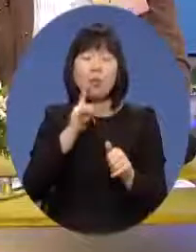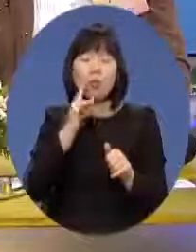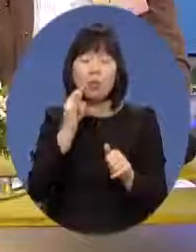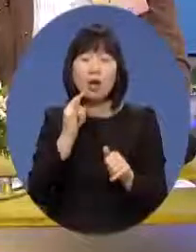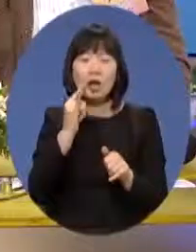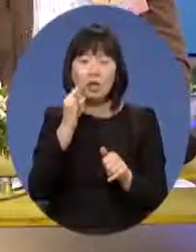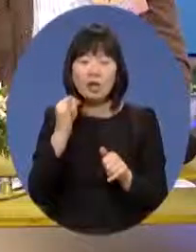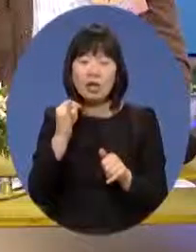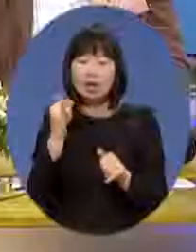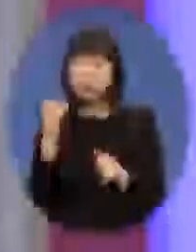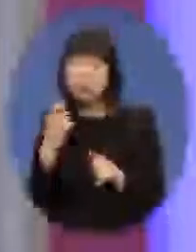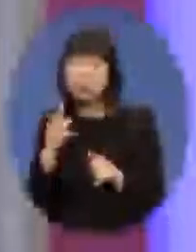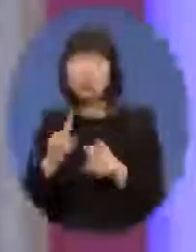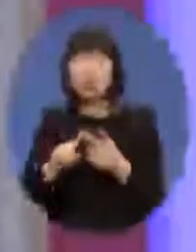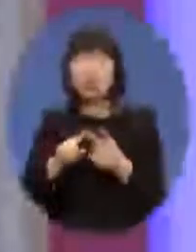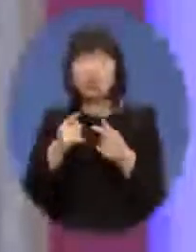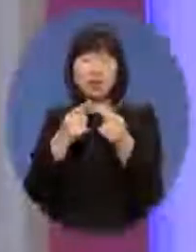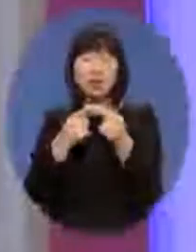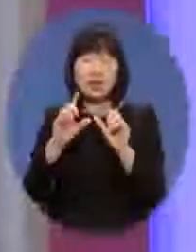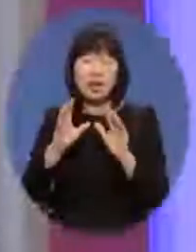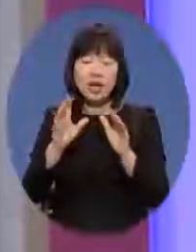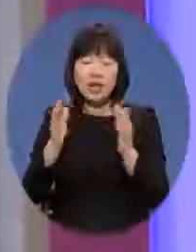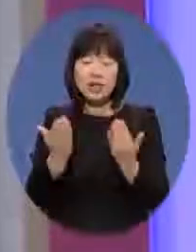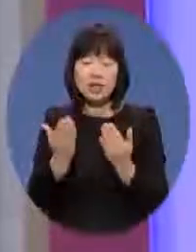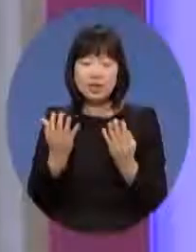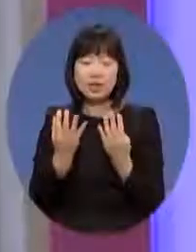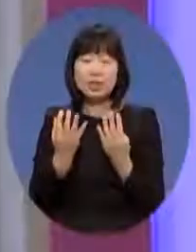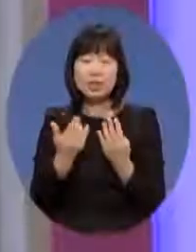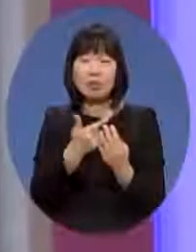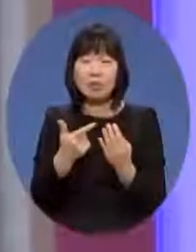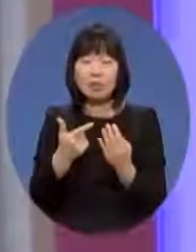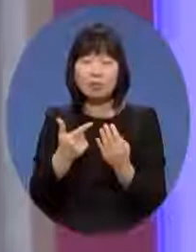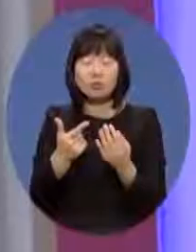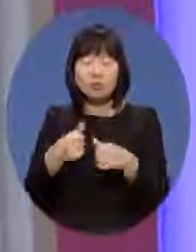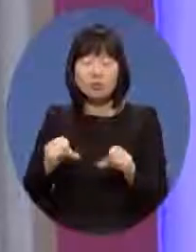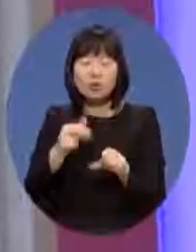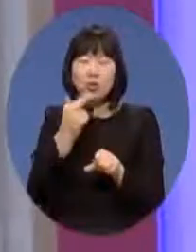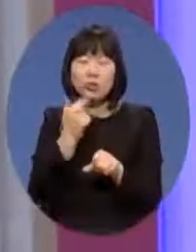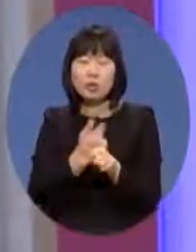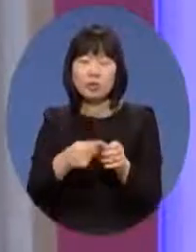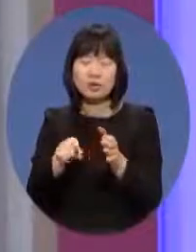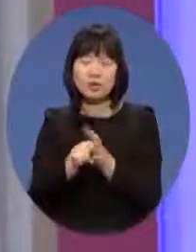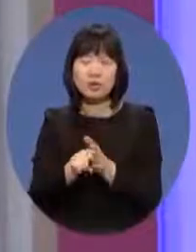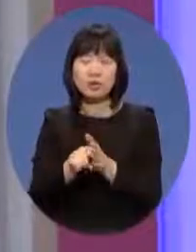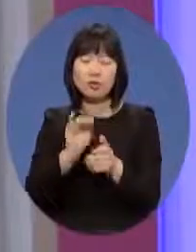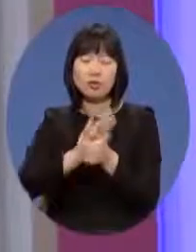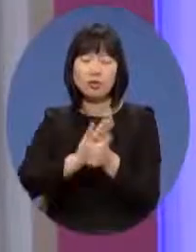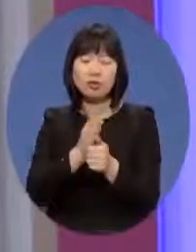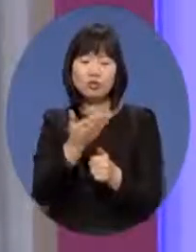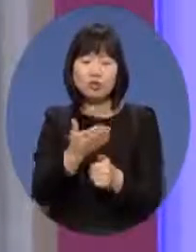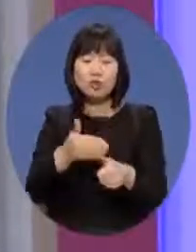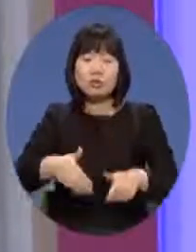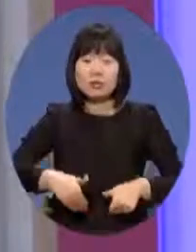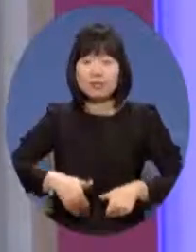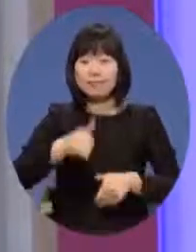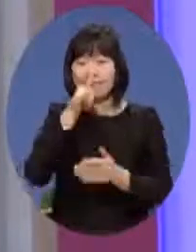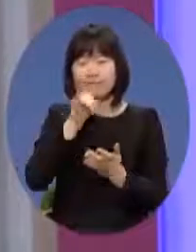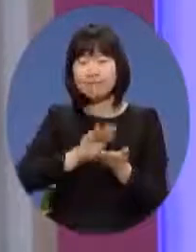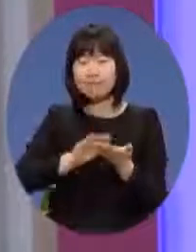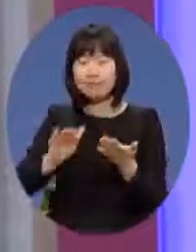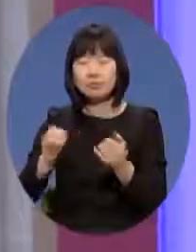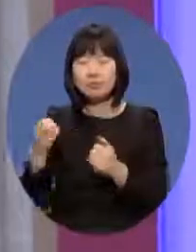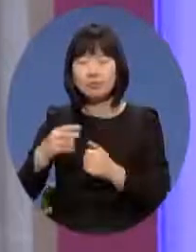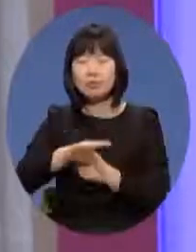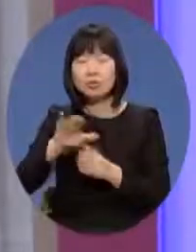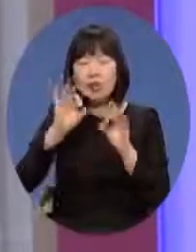다른 자원들이 그 첫째 아이의 일과가 너무 그러니까 뭉틀어지지 않도록, 일그러지지 않도록 도와주는 게 되게 필요하고요. 우리가